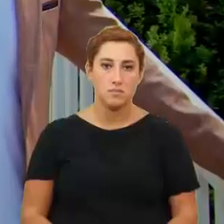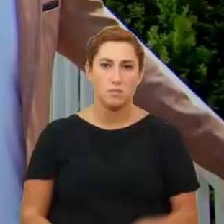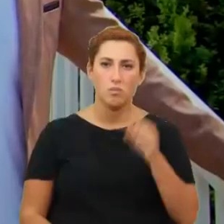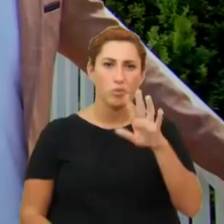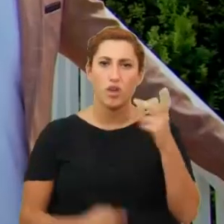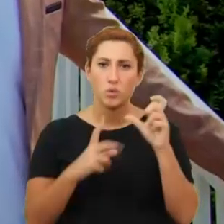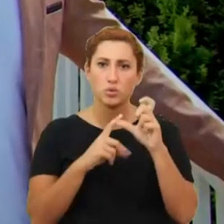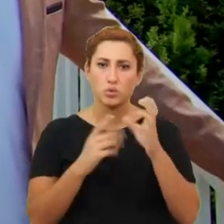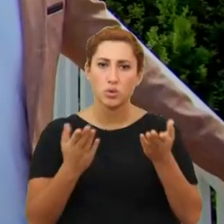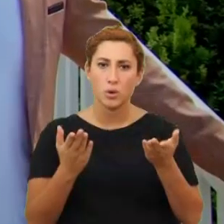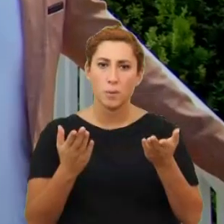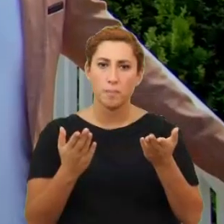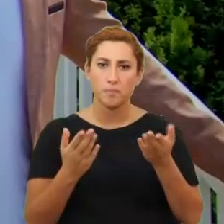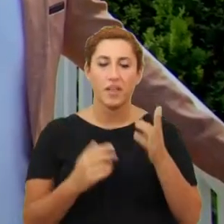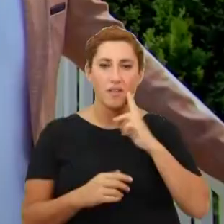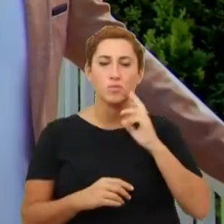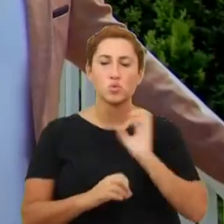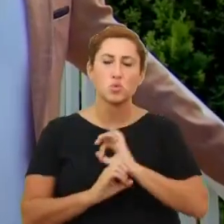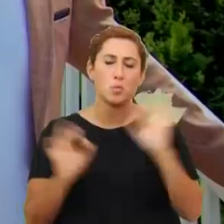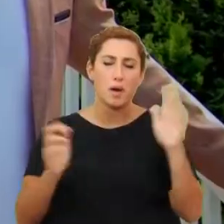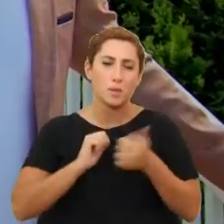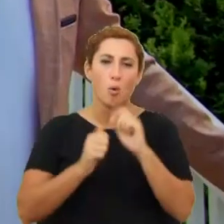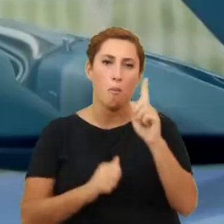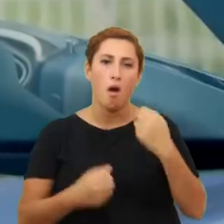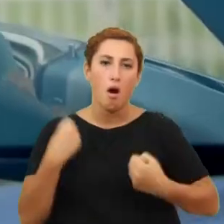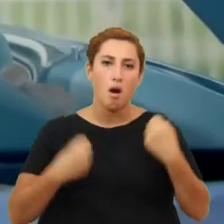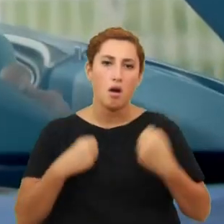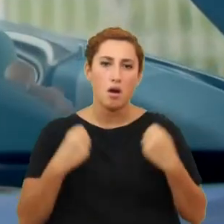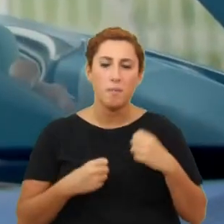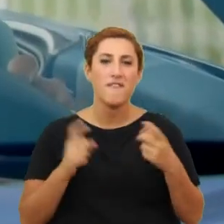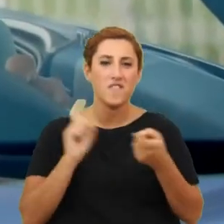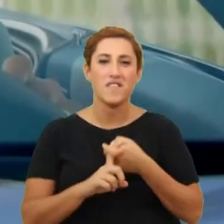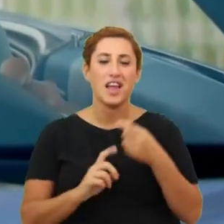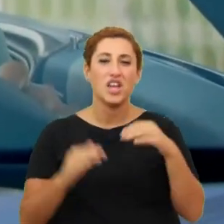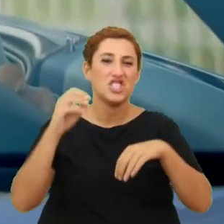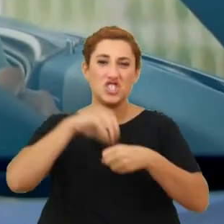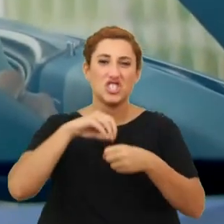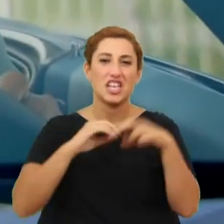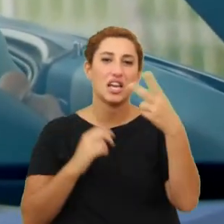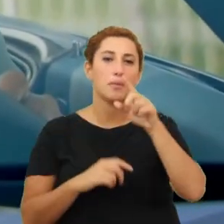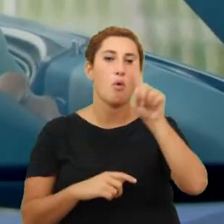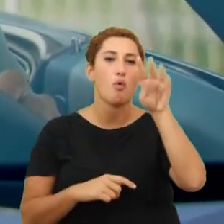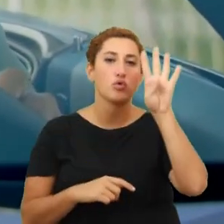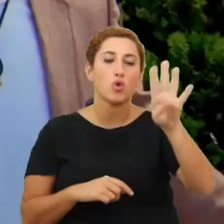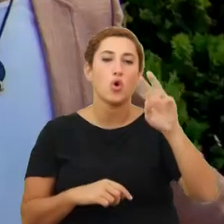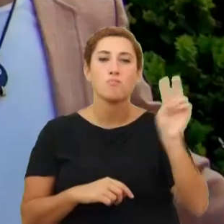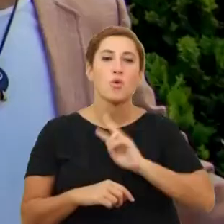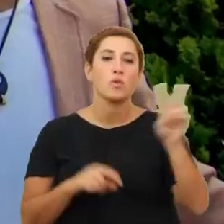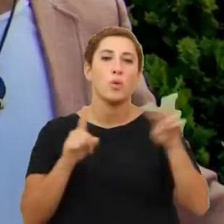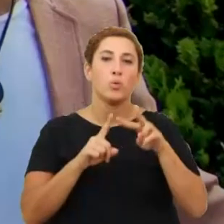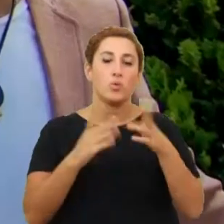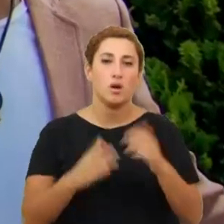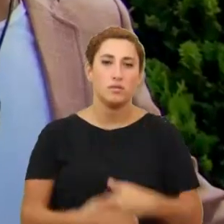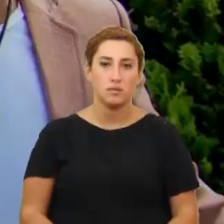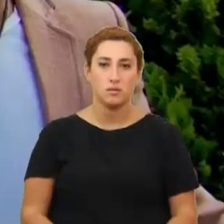Bu ne Şükrü? Efendim süper spor bir araba. Depesinde de 2014 model